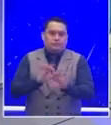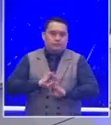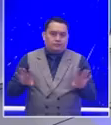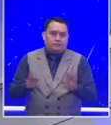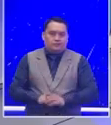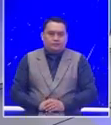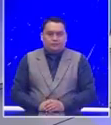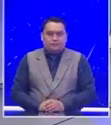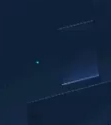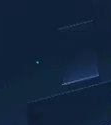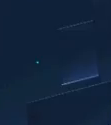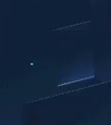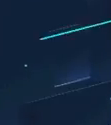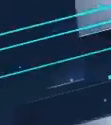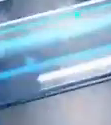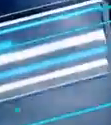сегодня.